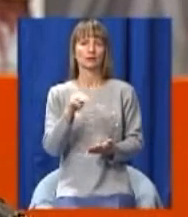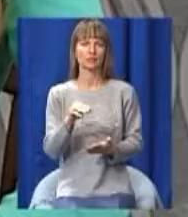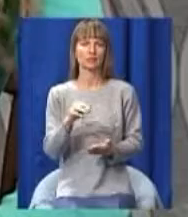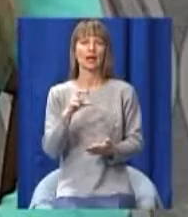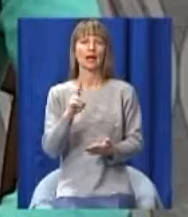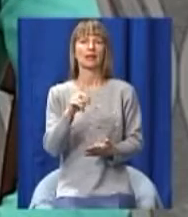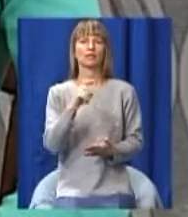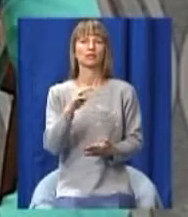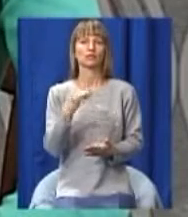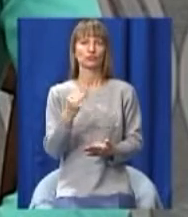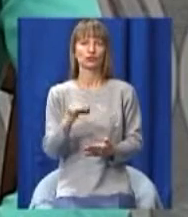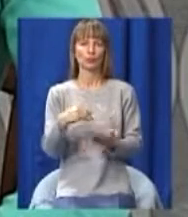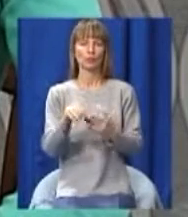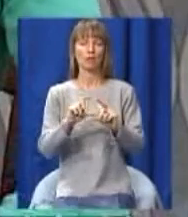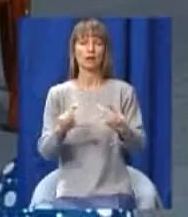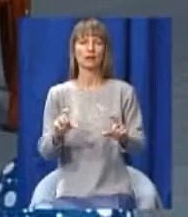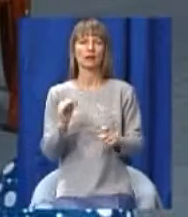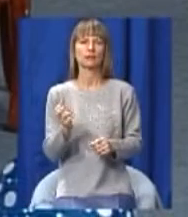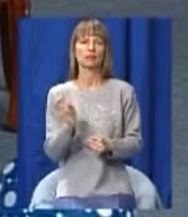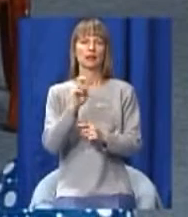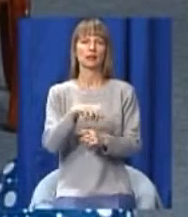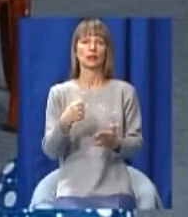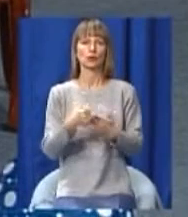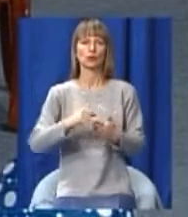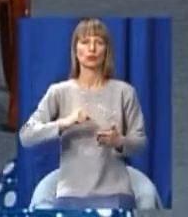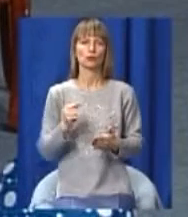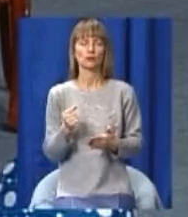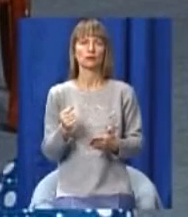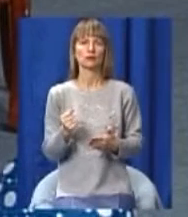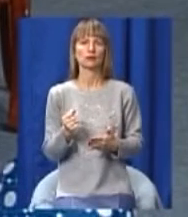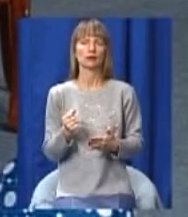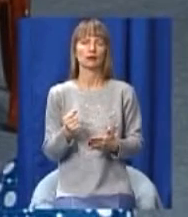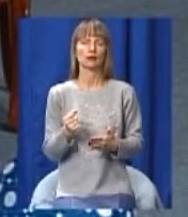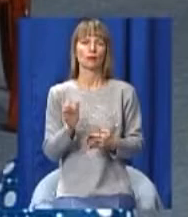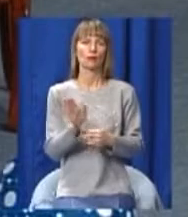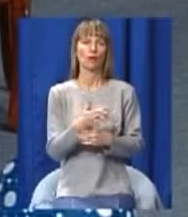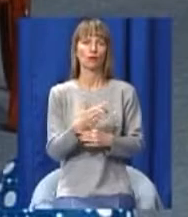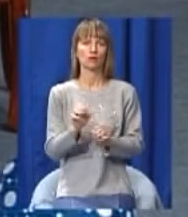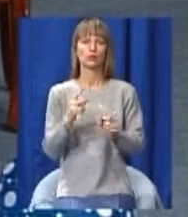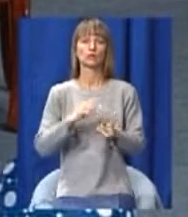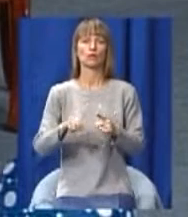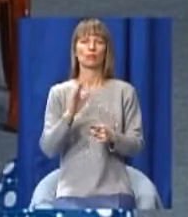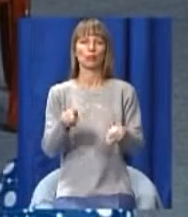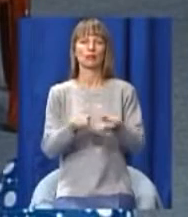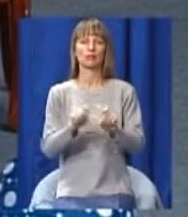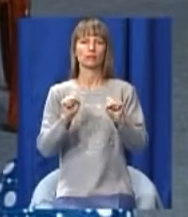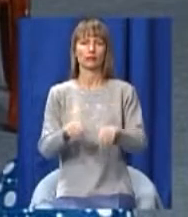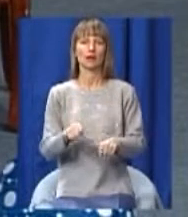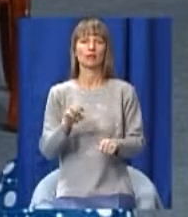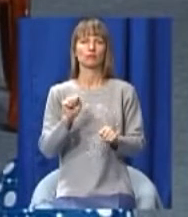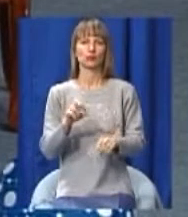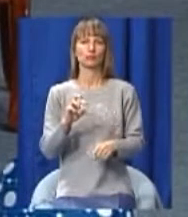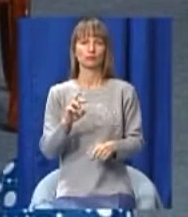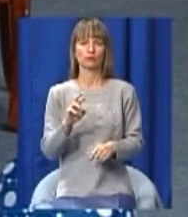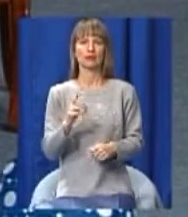Екзотичних фруктів так. купити? Та прийти до друзів, погуляти. Ну, скоро в тебе буде така можливість, а можливо навіть і сьогодні